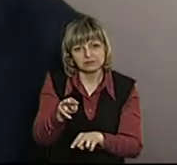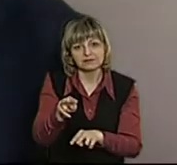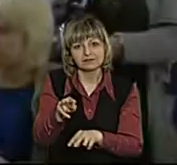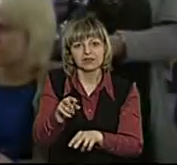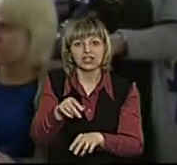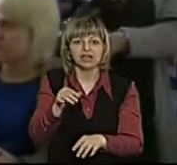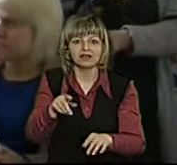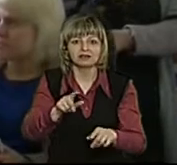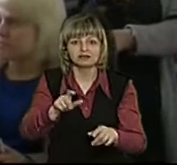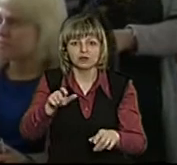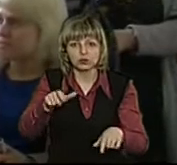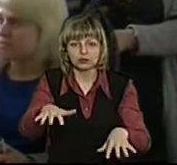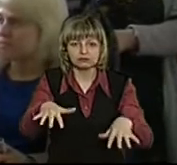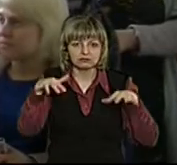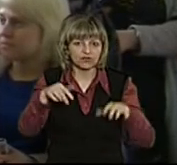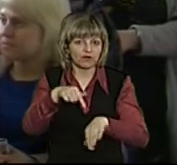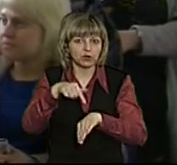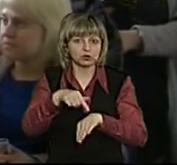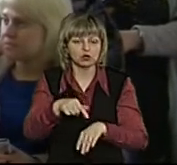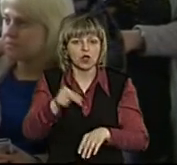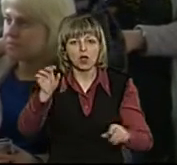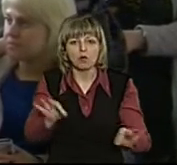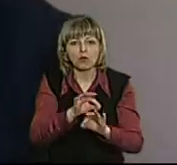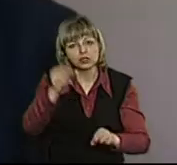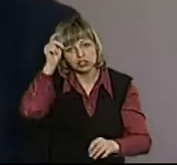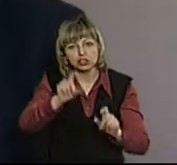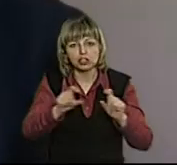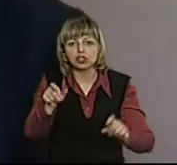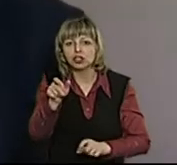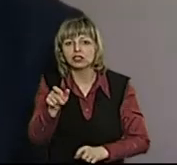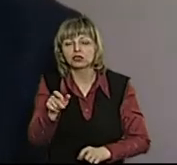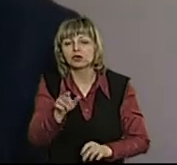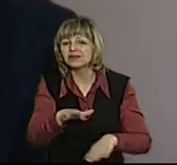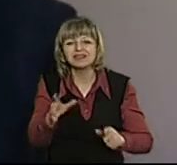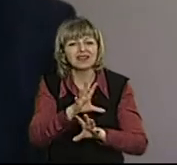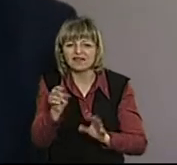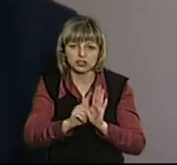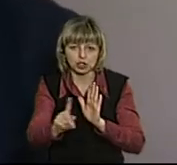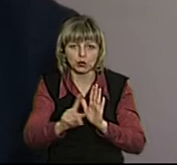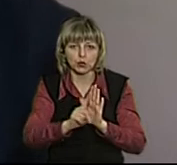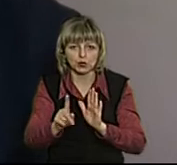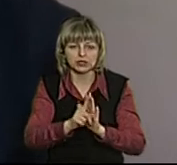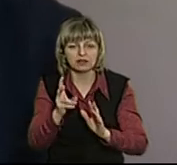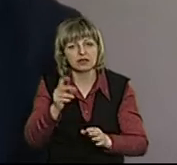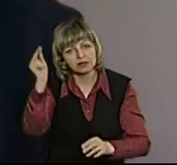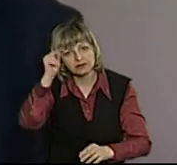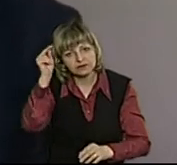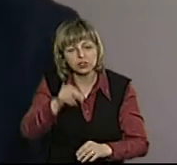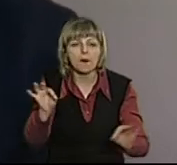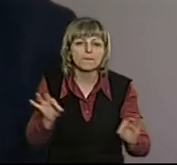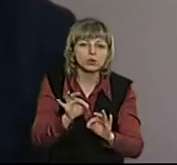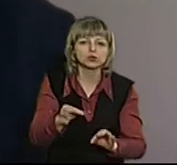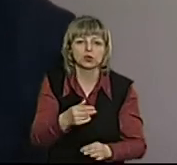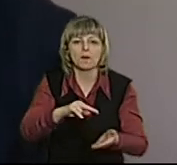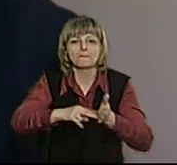щось відчуває. У музичних школах, справді, не всі діти, які ходять на заняття музикою,